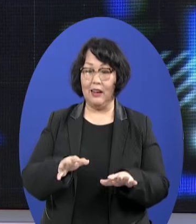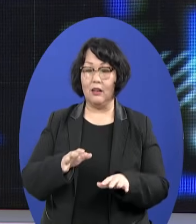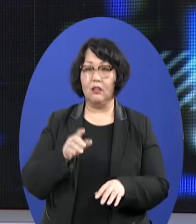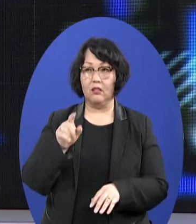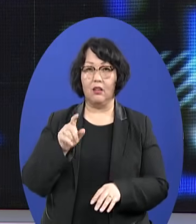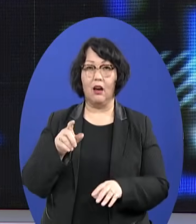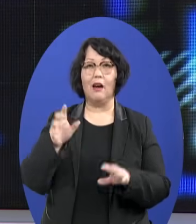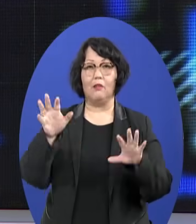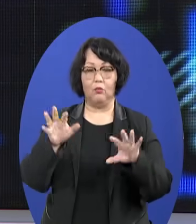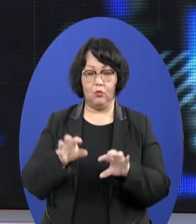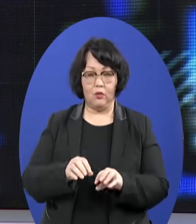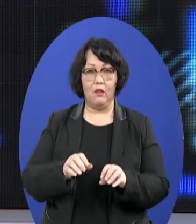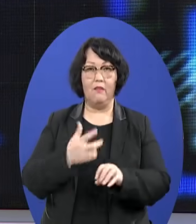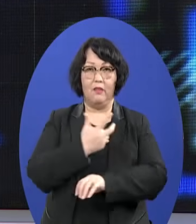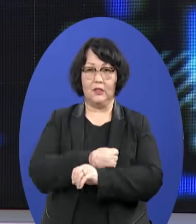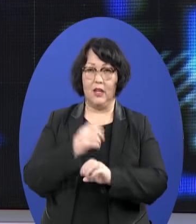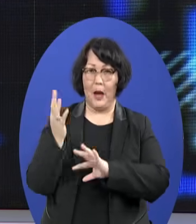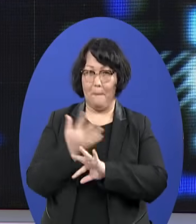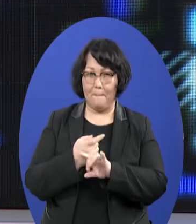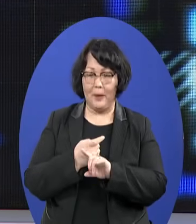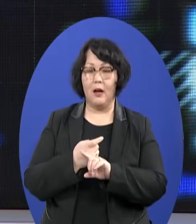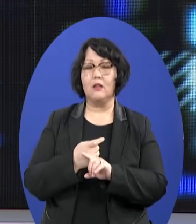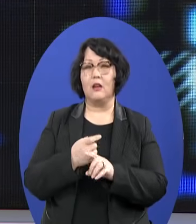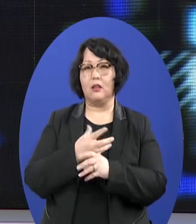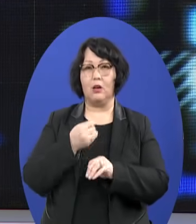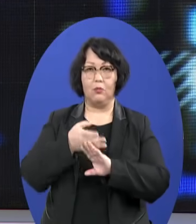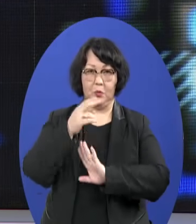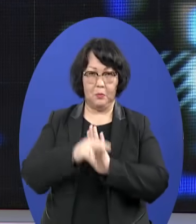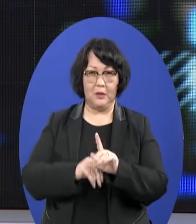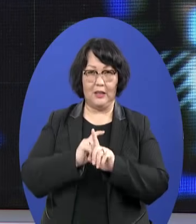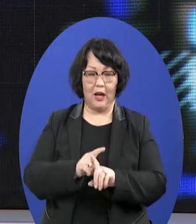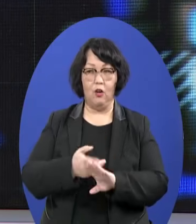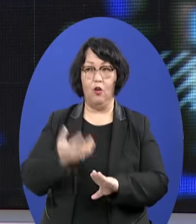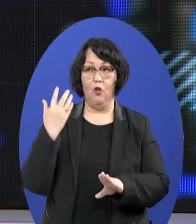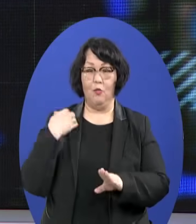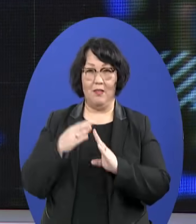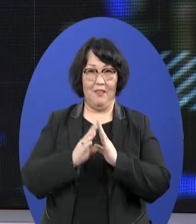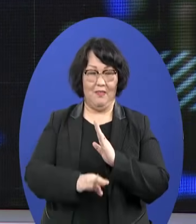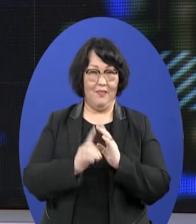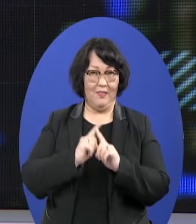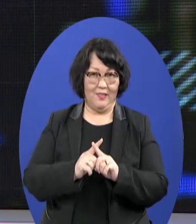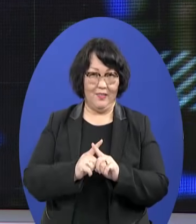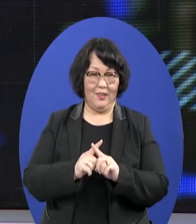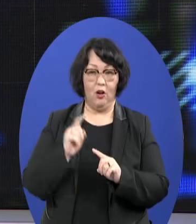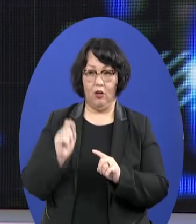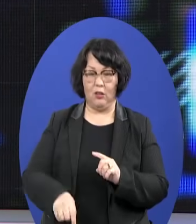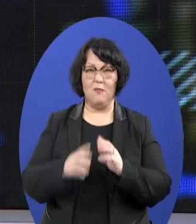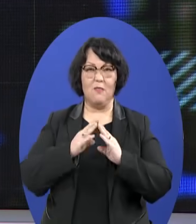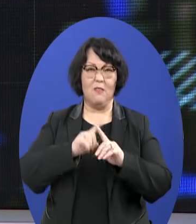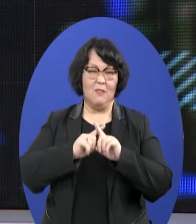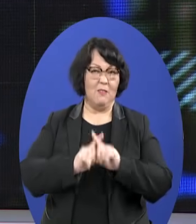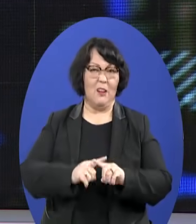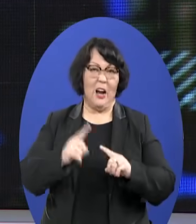халдвар хамгааллын дэгдмийг алдагдуулахгүйгээр эрчимтэй зохион байгуулахын тулд өмнөх хөл хорионоос илүү хатуу чанд зохицуултыг хэрэгжүүлэх шаардлагатай